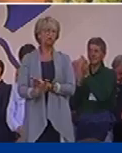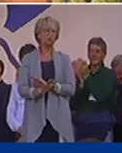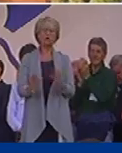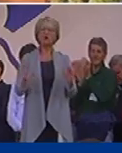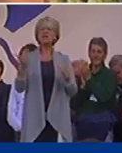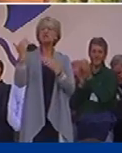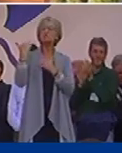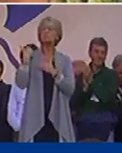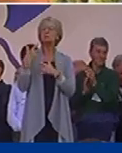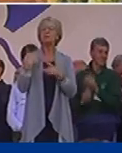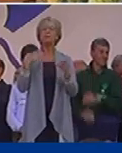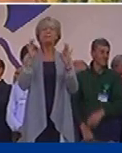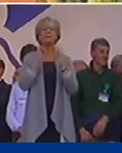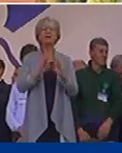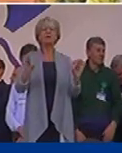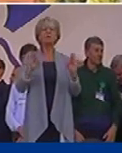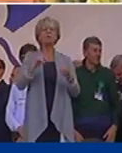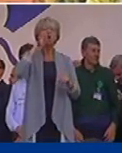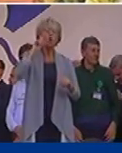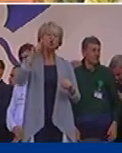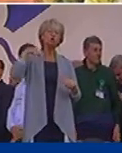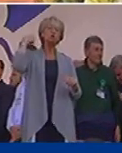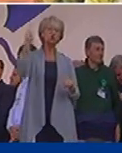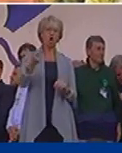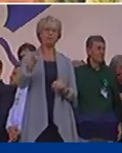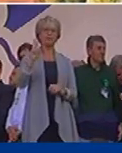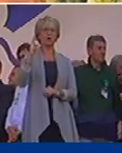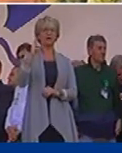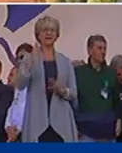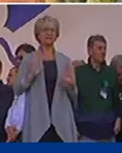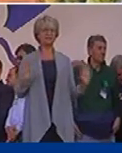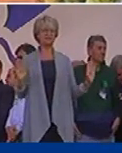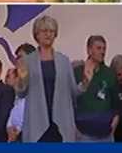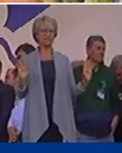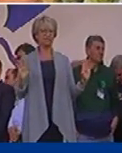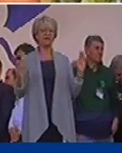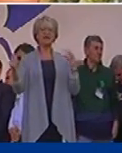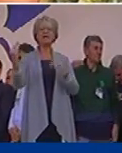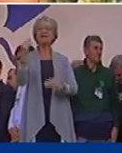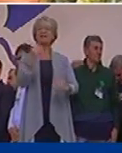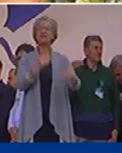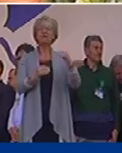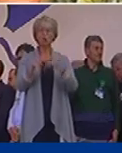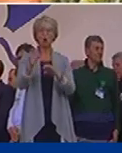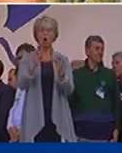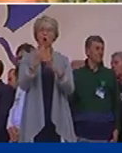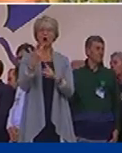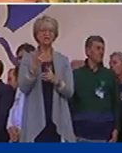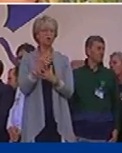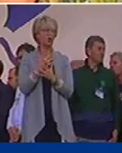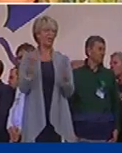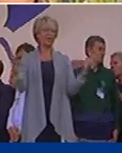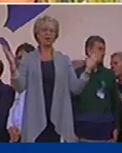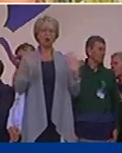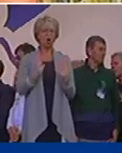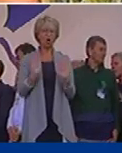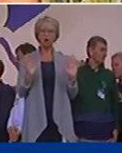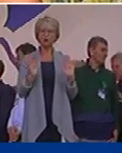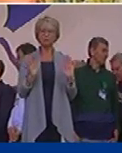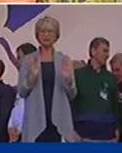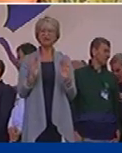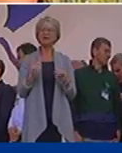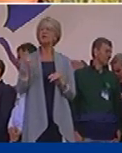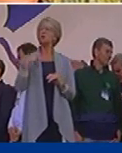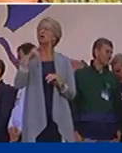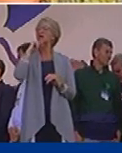responsabilità è preparare il dopo Renzi e il no referendum è un'occasione enorme. Io poi non rispondo più alla domanda